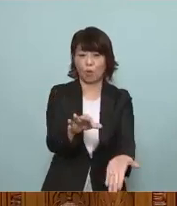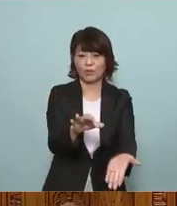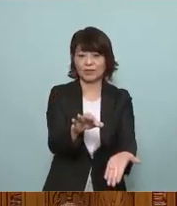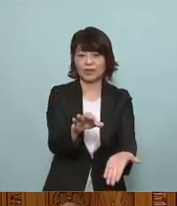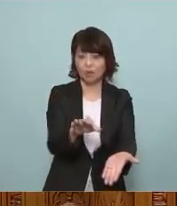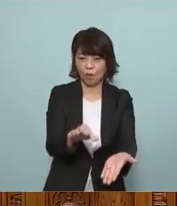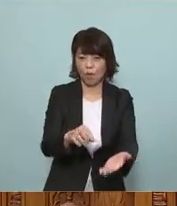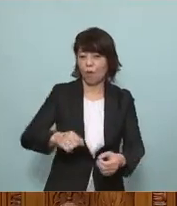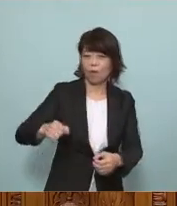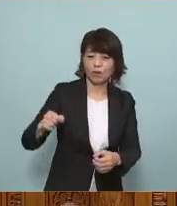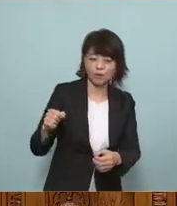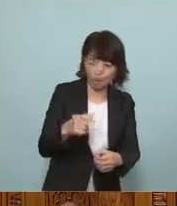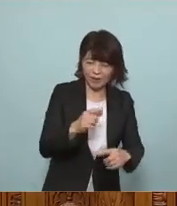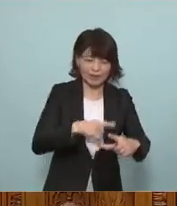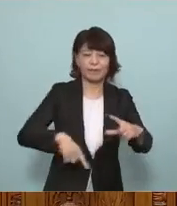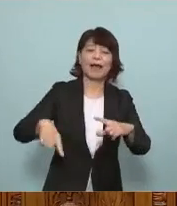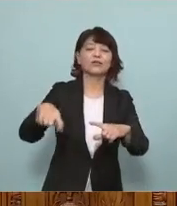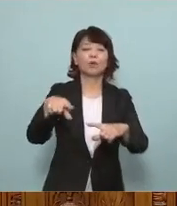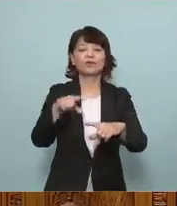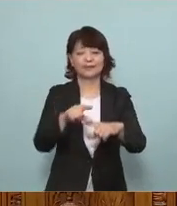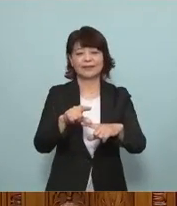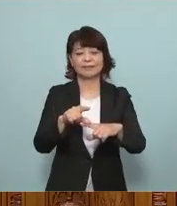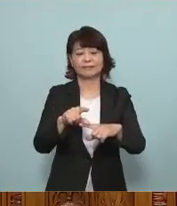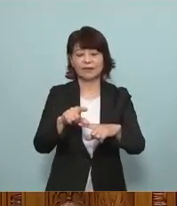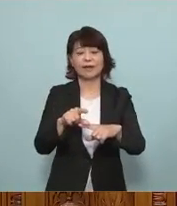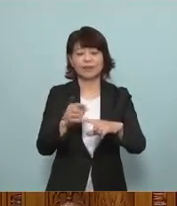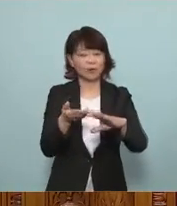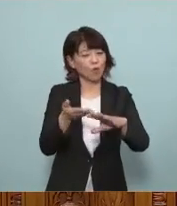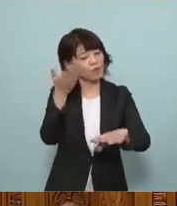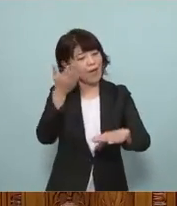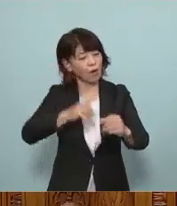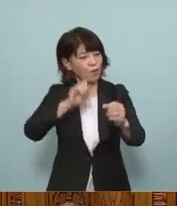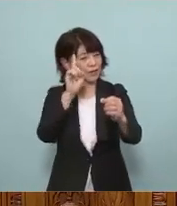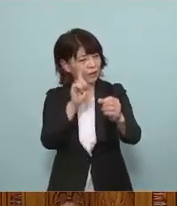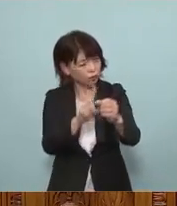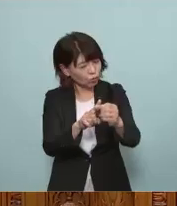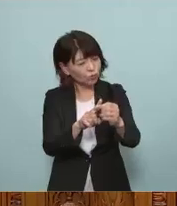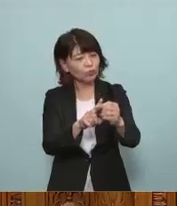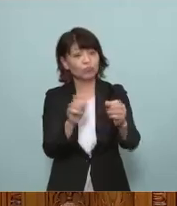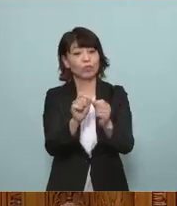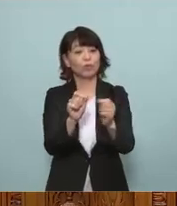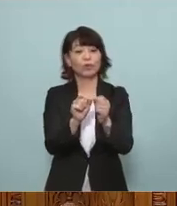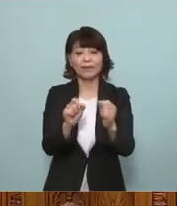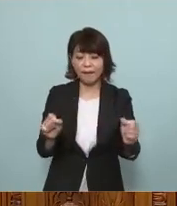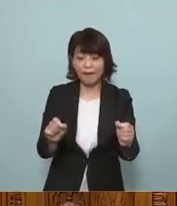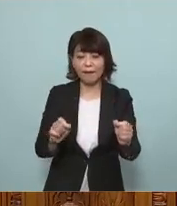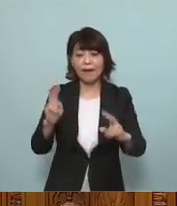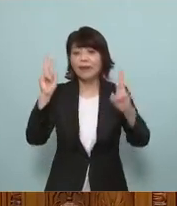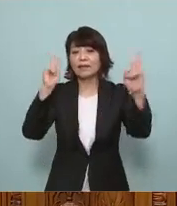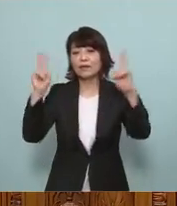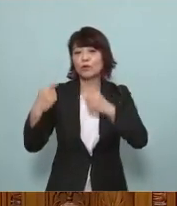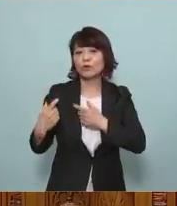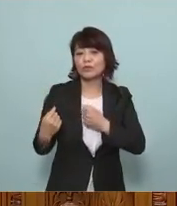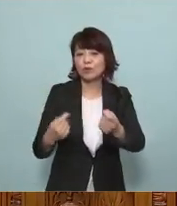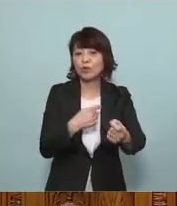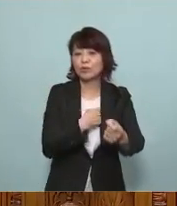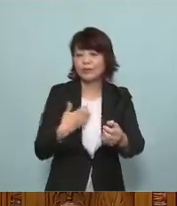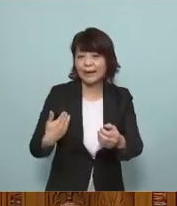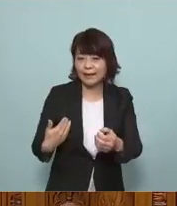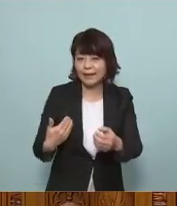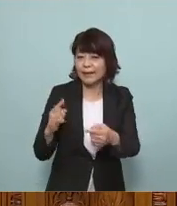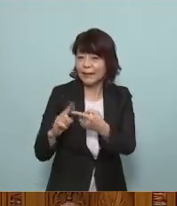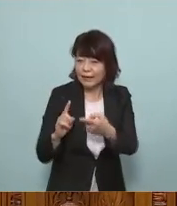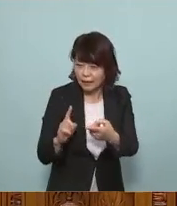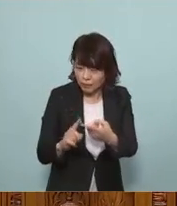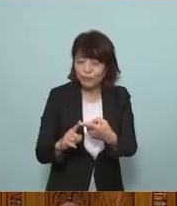に少なくとも倍増し、さらにその上を目指していくことで、企業の持続的価値創造